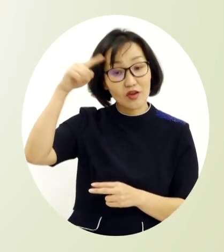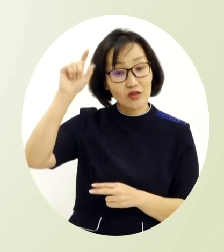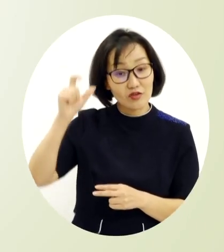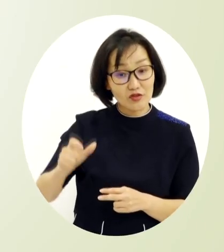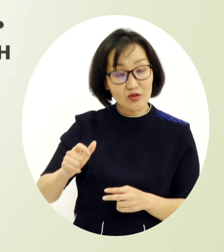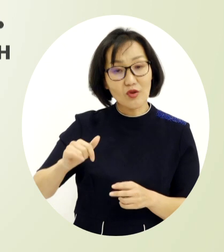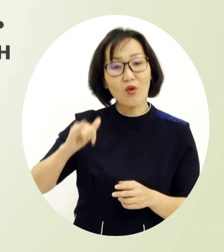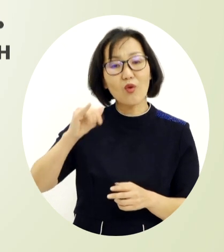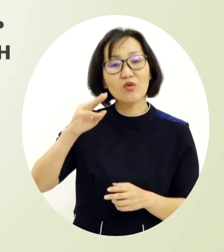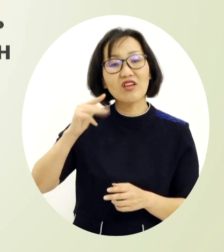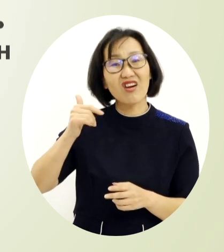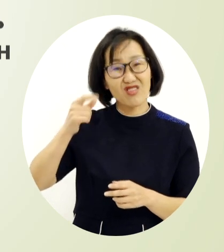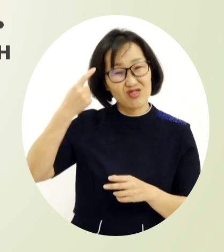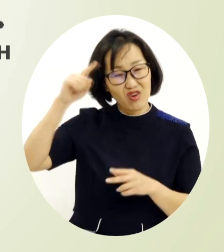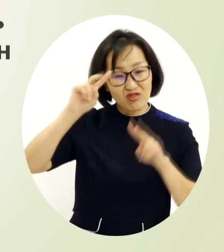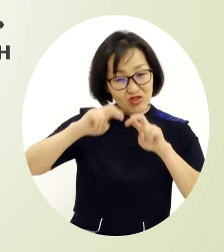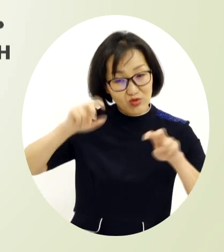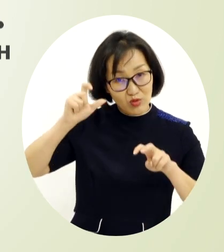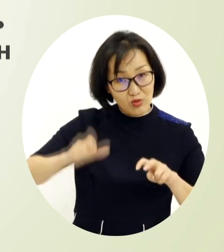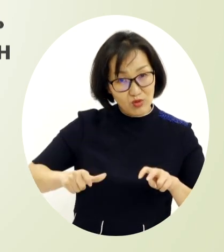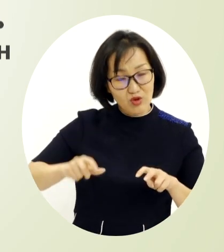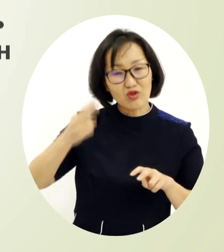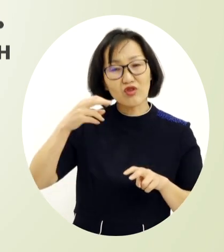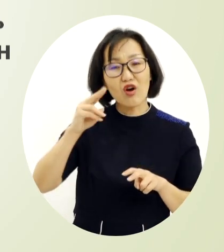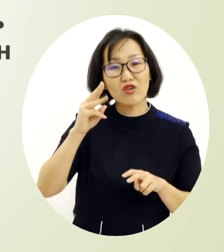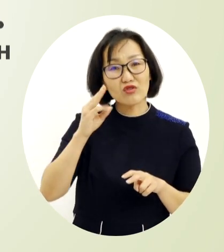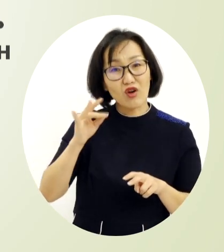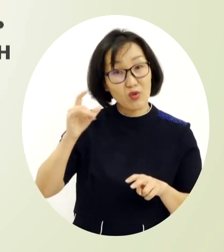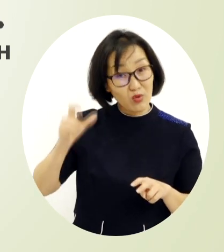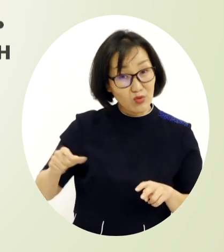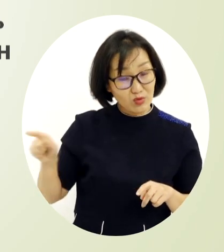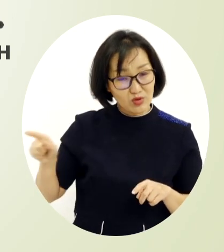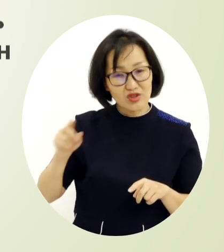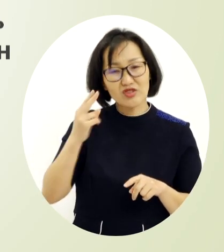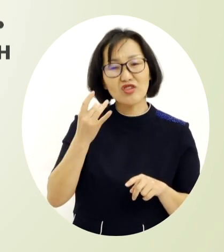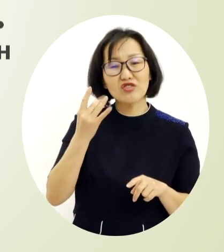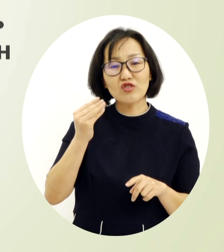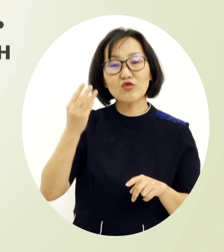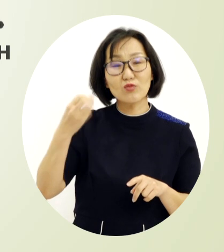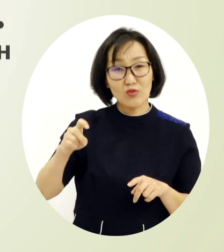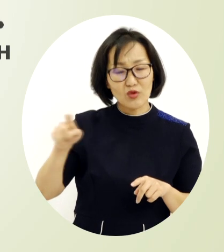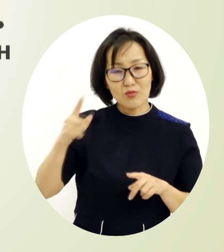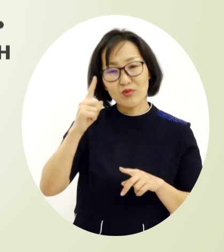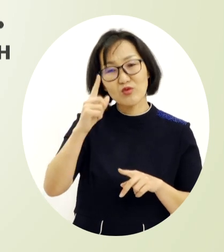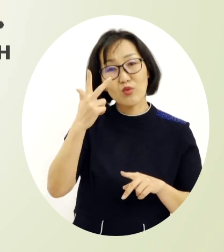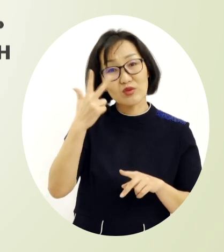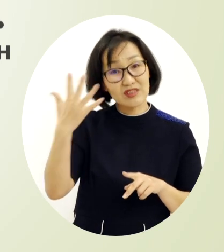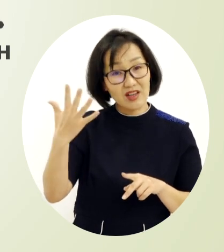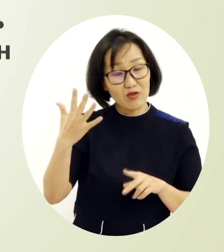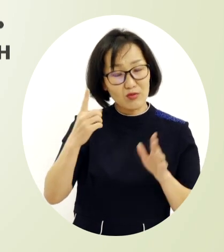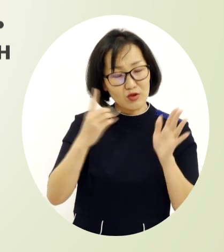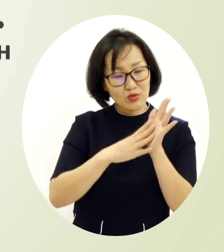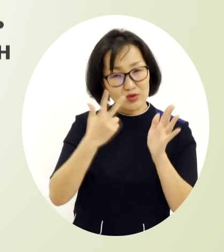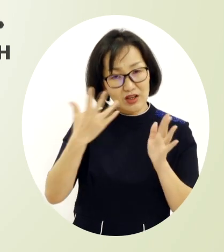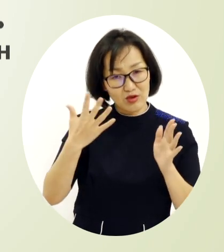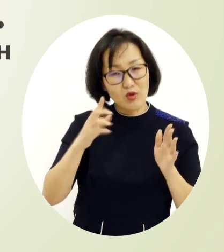Зохиолч, утга зохиол шүүмжлэгч, доктор Цэрэндоржийн мөнх. 1935 онд Булган